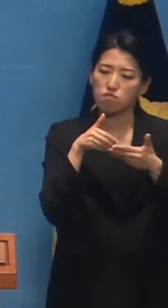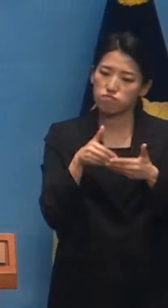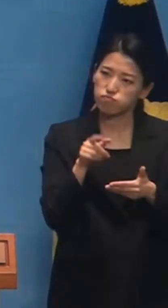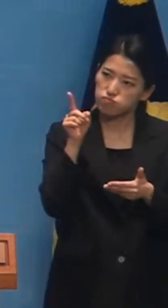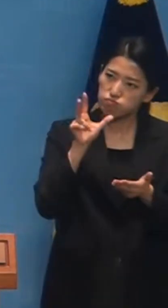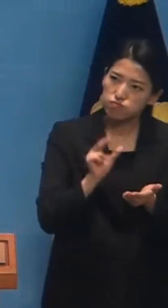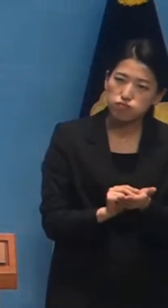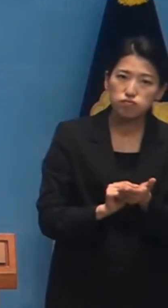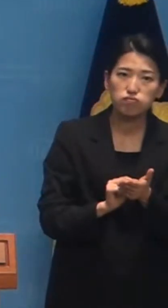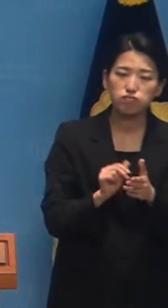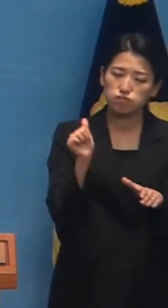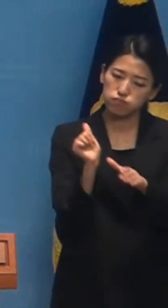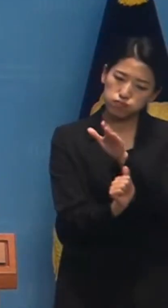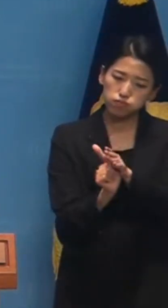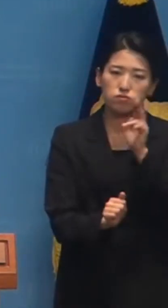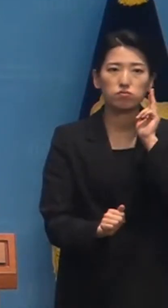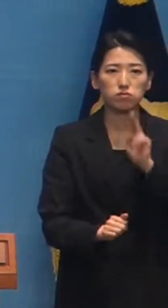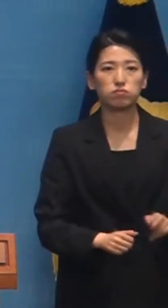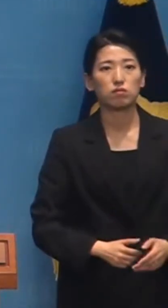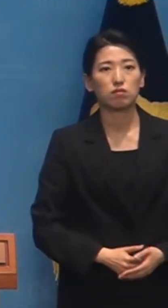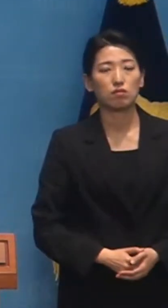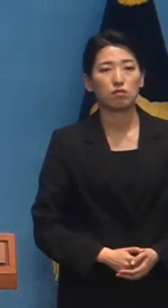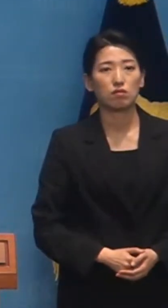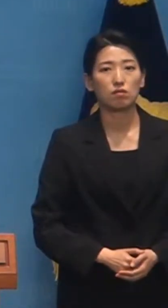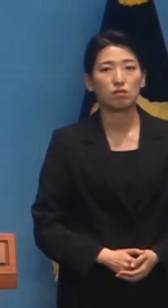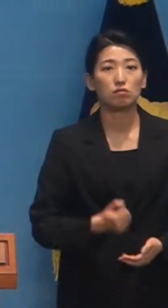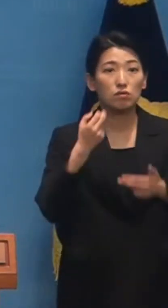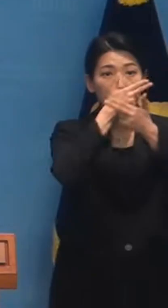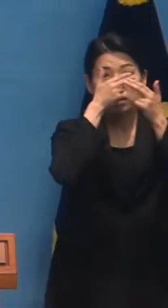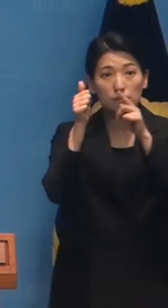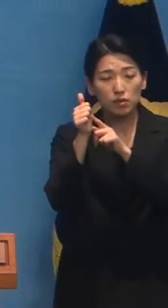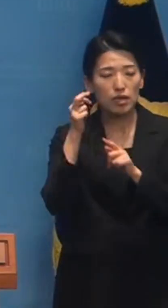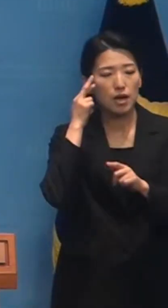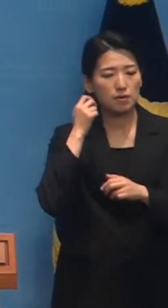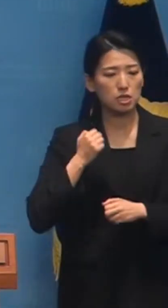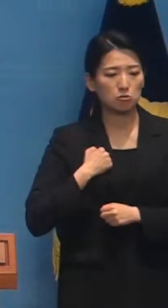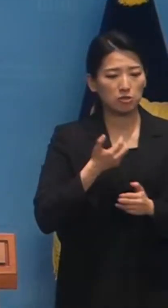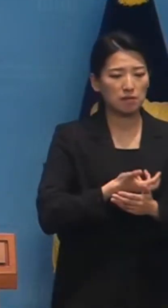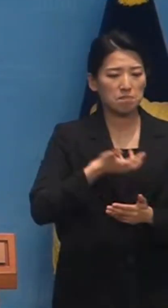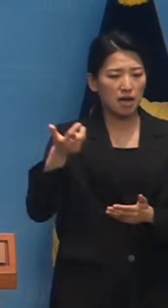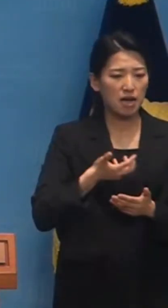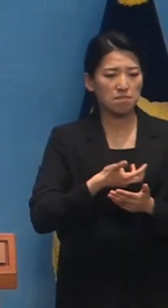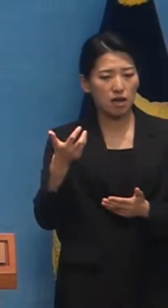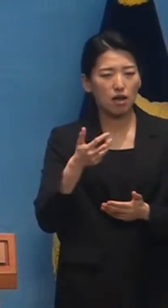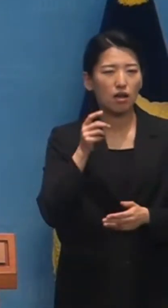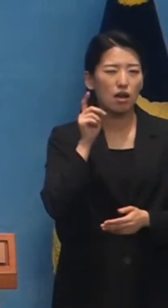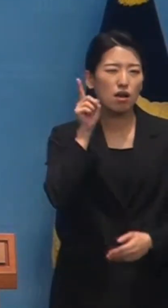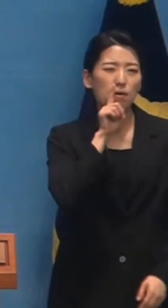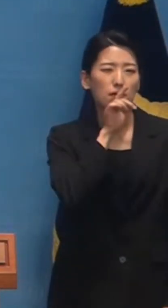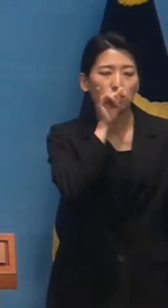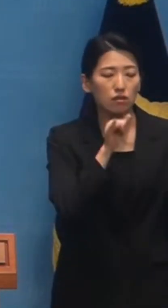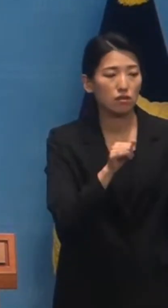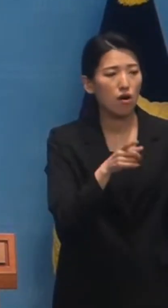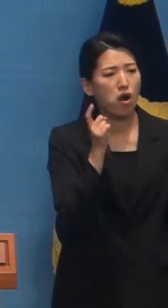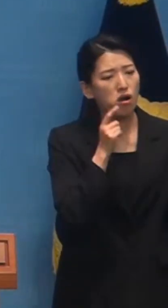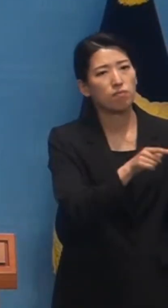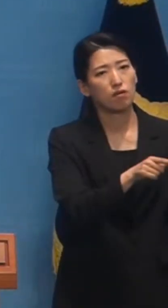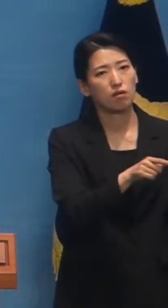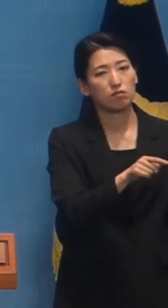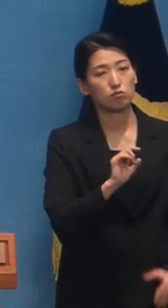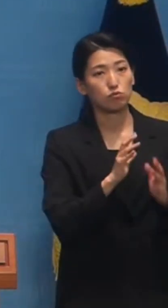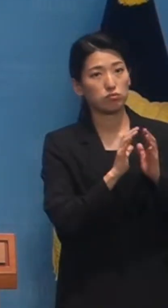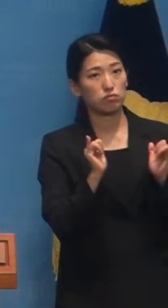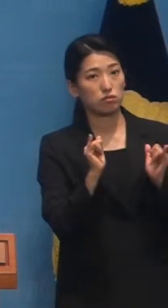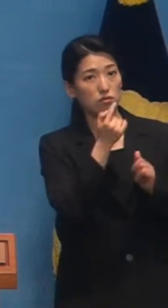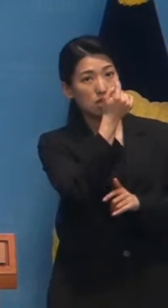후보를 폄훼하였습니다. 또한 이재명 후보가 주한미군 철수를 주장했다라는 식의 허위사실을 유포함으로써 시청자들을